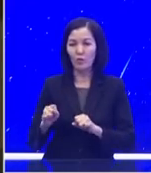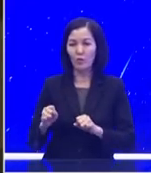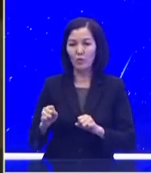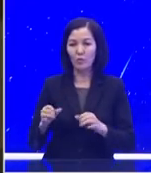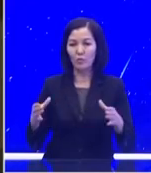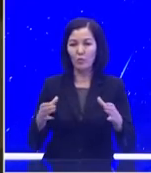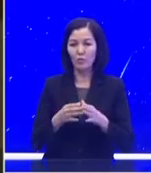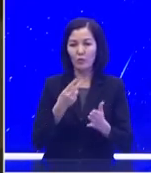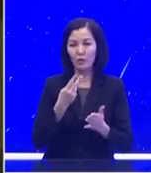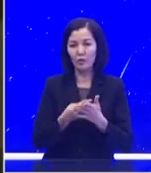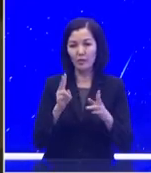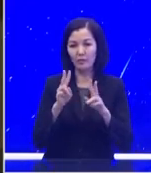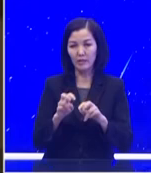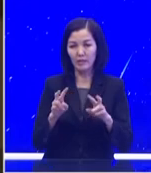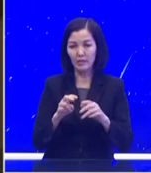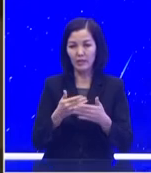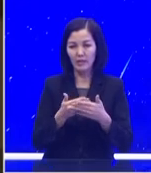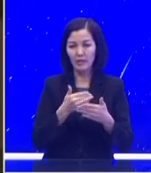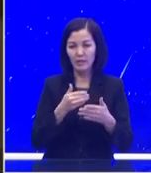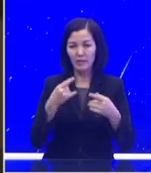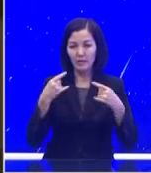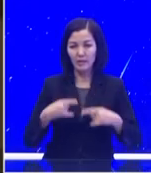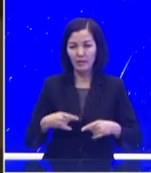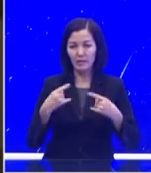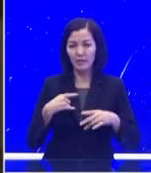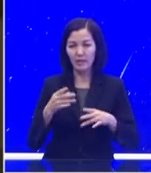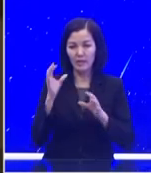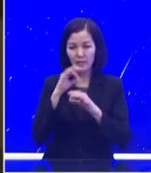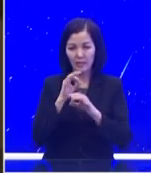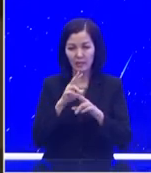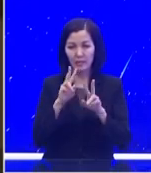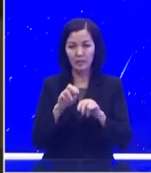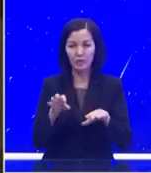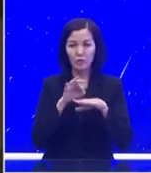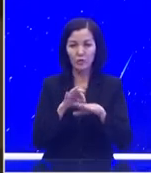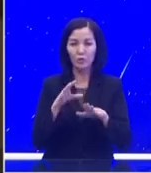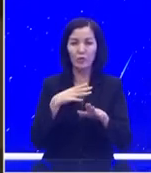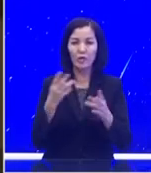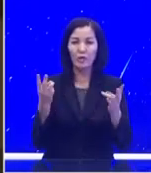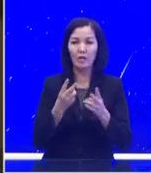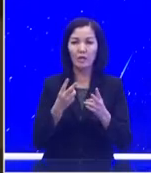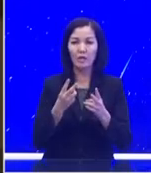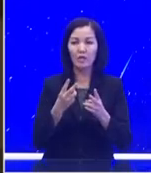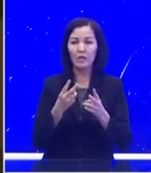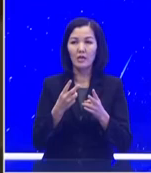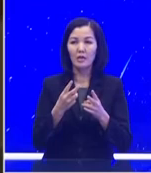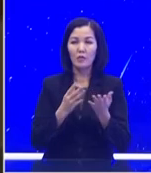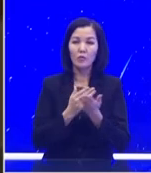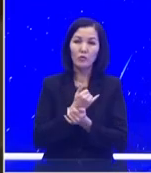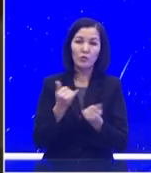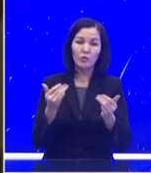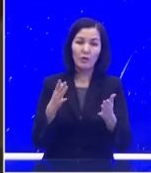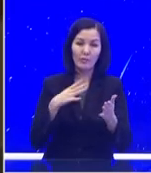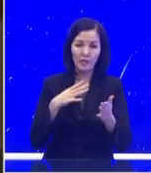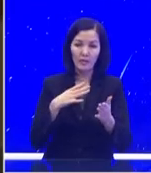жүргізілді. Компьютерная томография, УЗИ, керекті лабораториялық тексерулер, керекті маймандардың бәрін көрсетіліп,